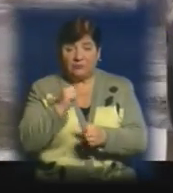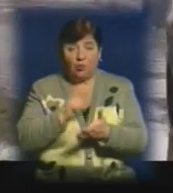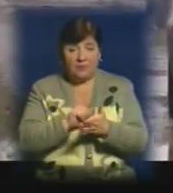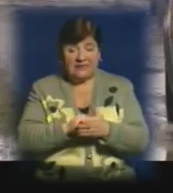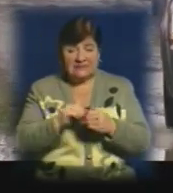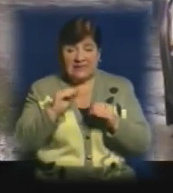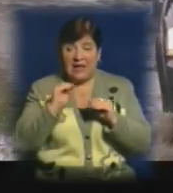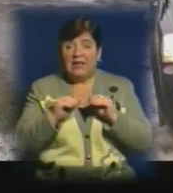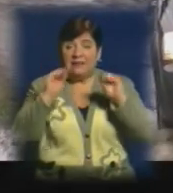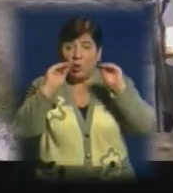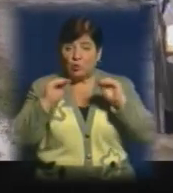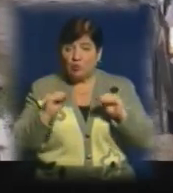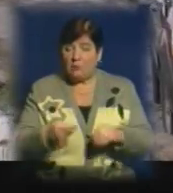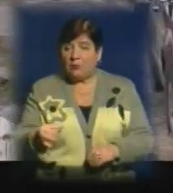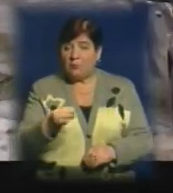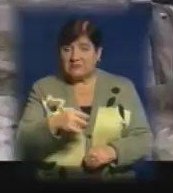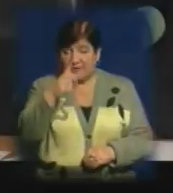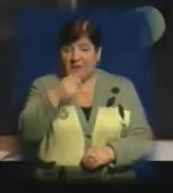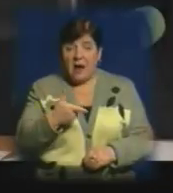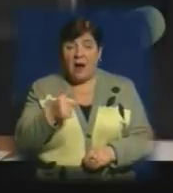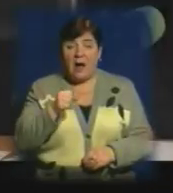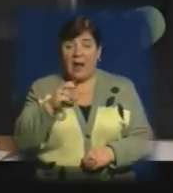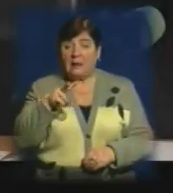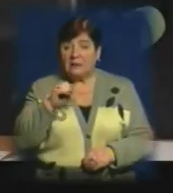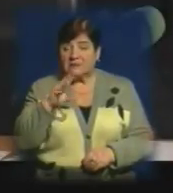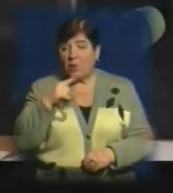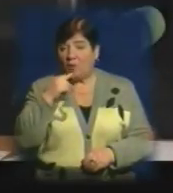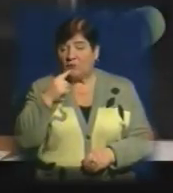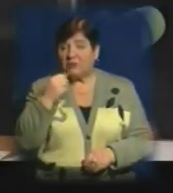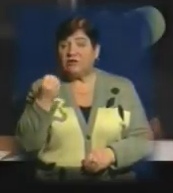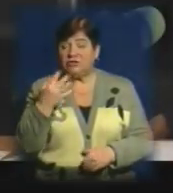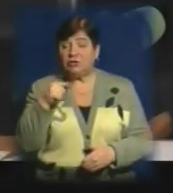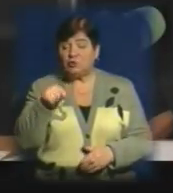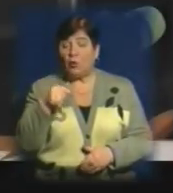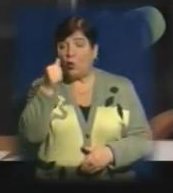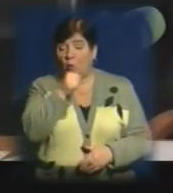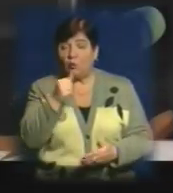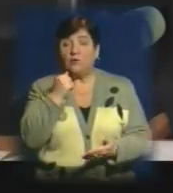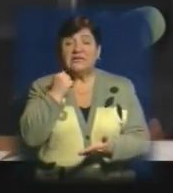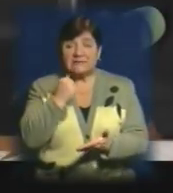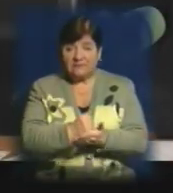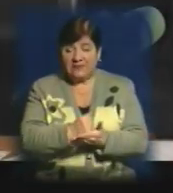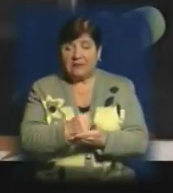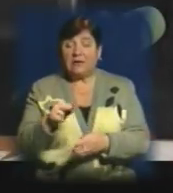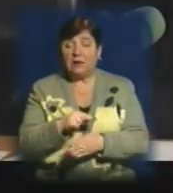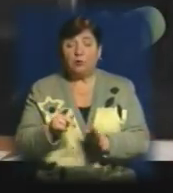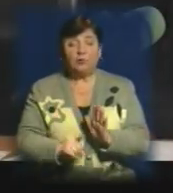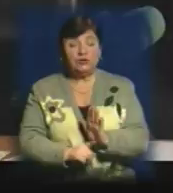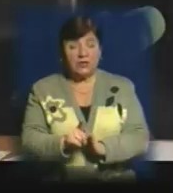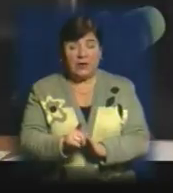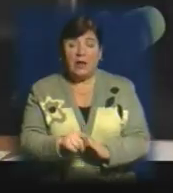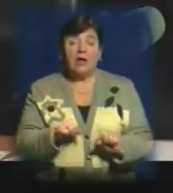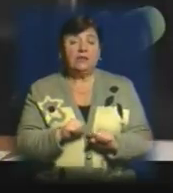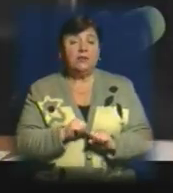голови Закарпатської обладміністрації Ярослав Галас каже, цього року її затвердять і ремонт розпочнеться. Не можна